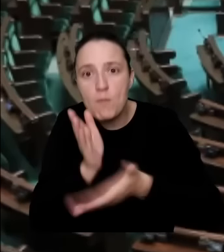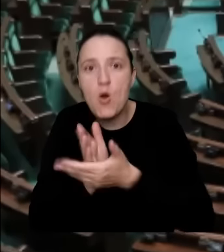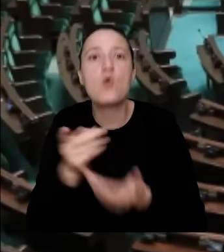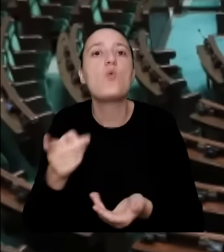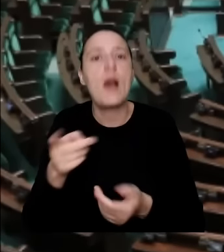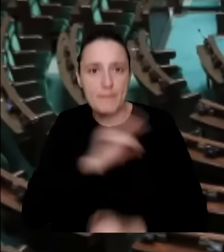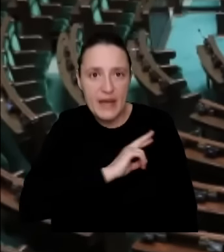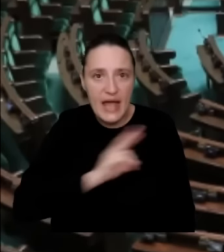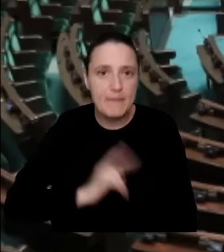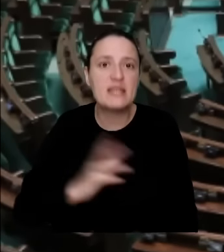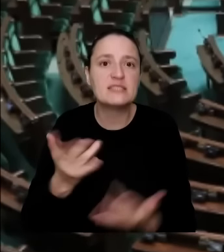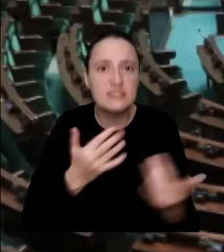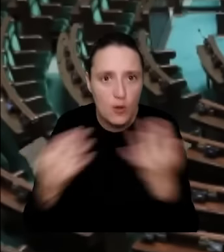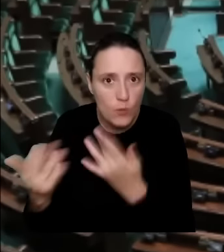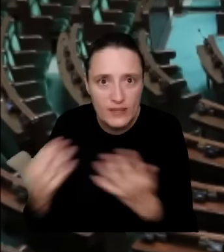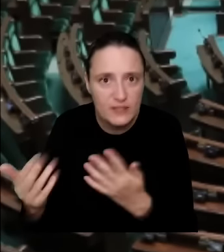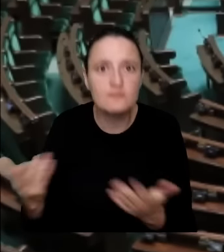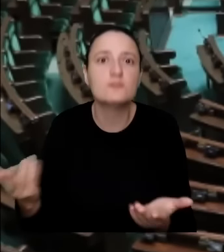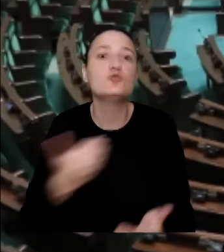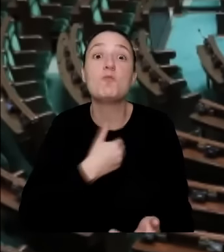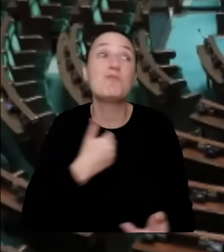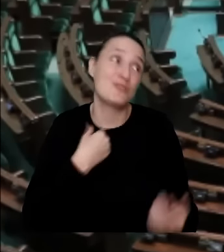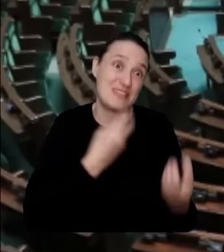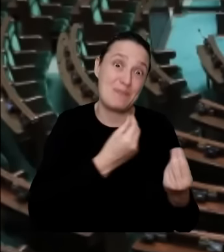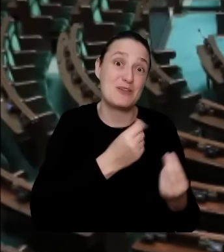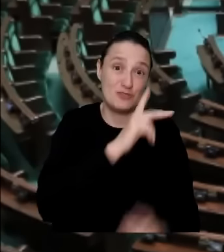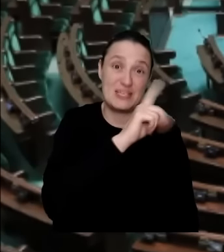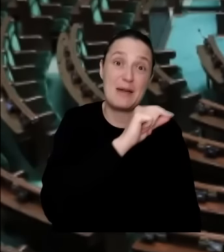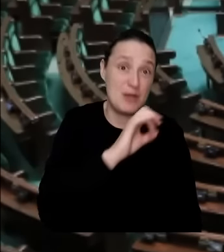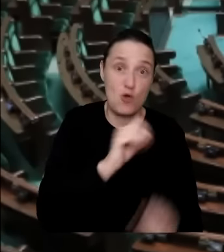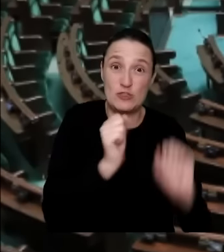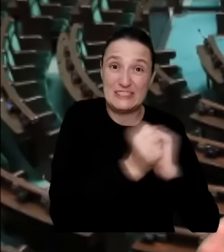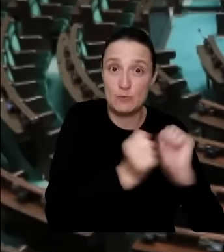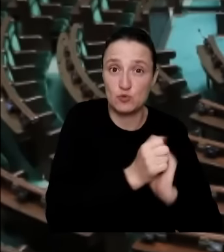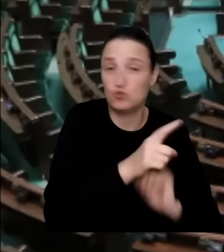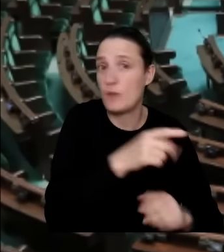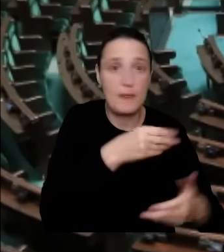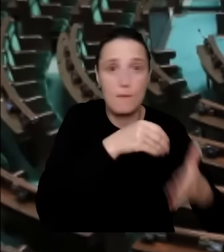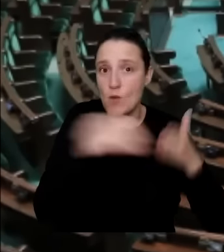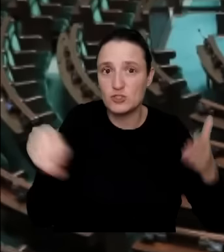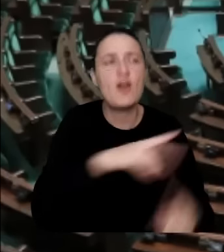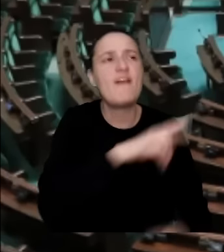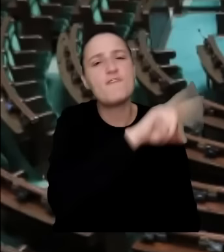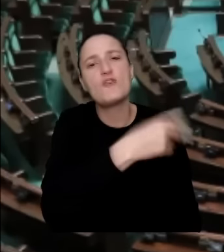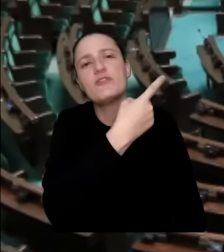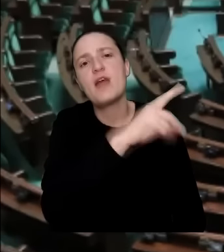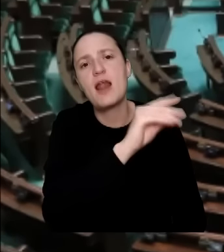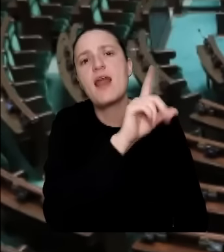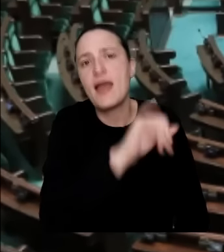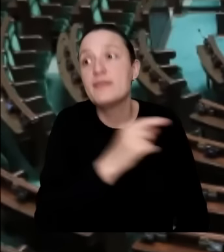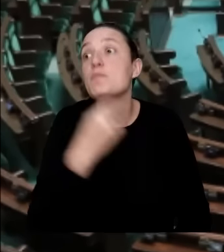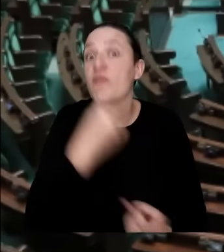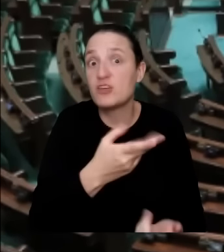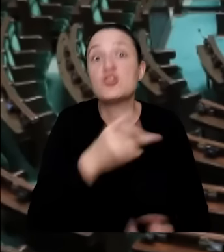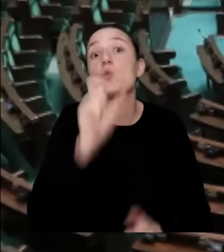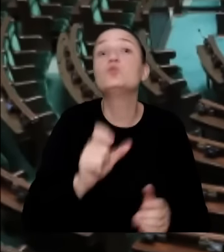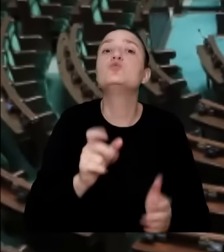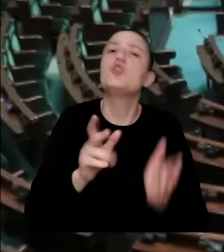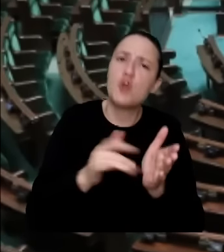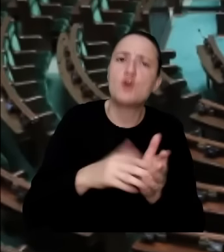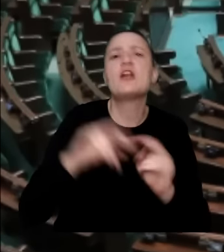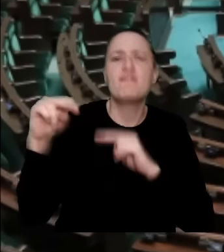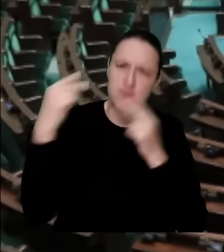premiera bo Polsce mrożon między innymi pieniądze z kpo sama vonder der powiedziała Donaldzie wrócisz tu jako premier Donald